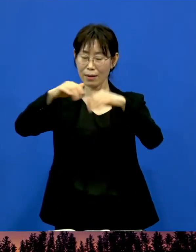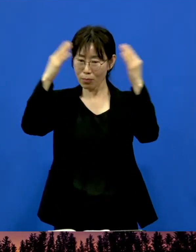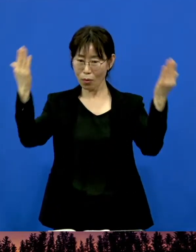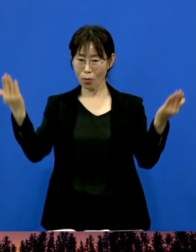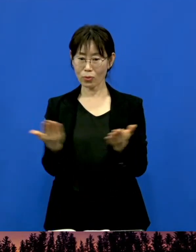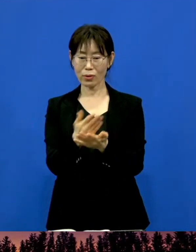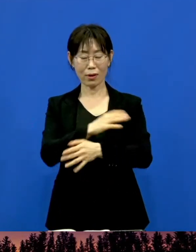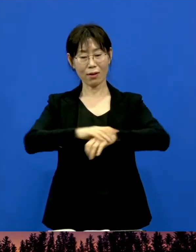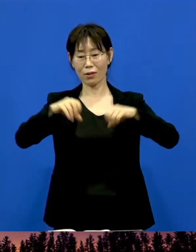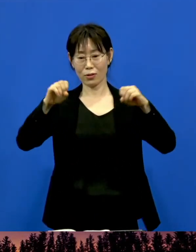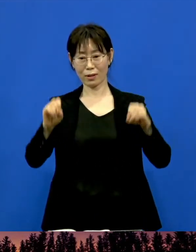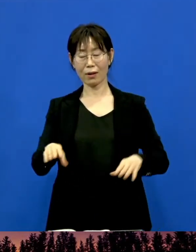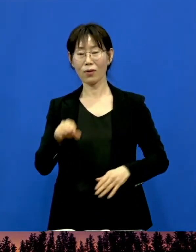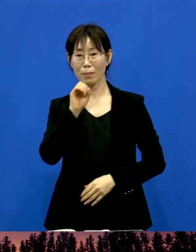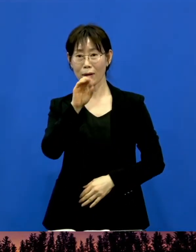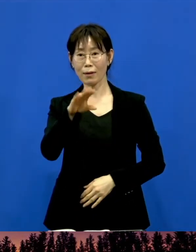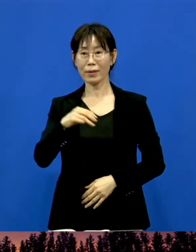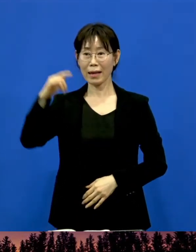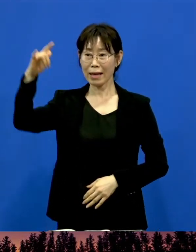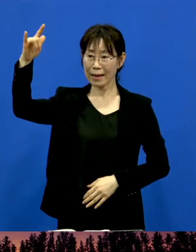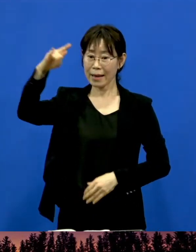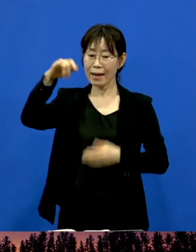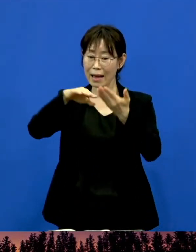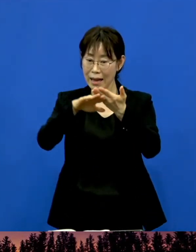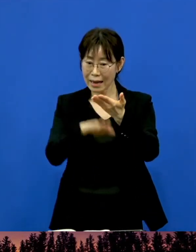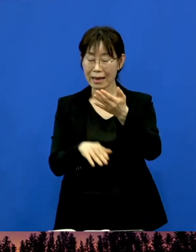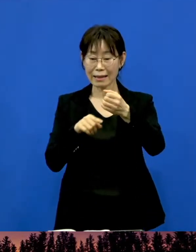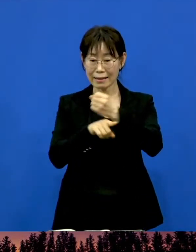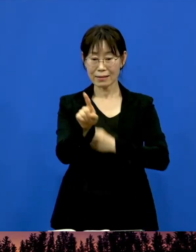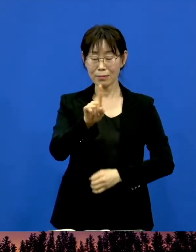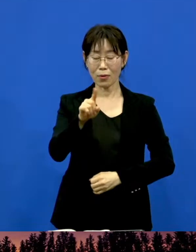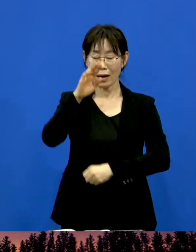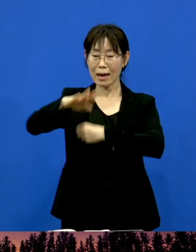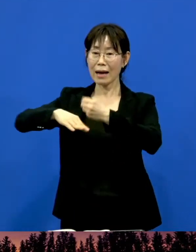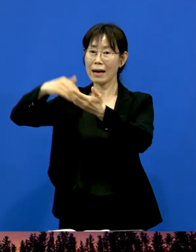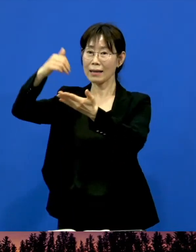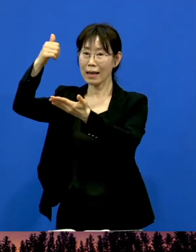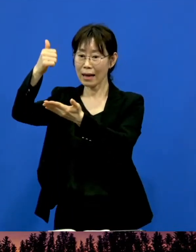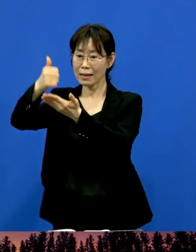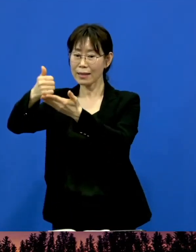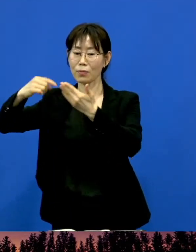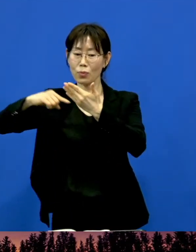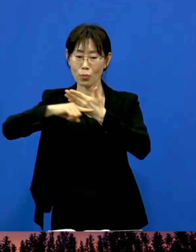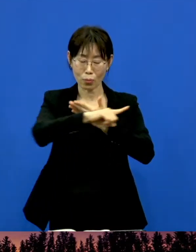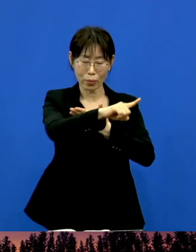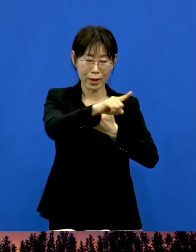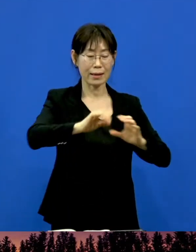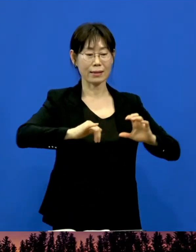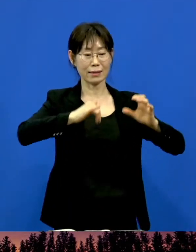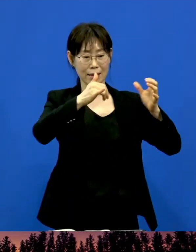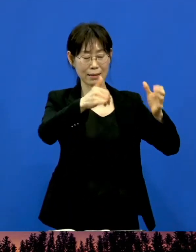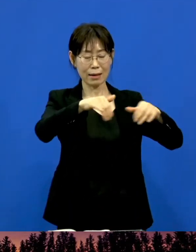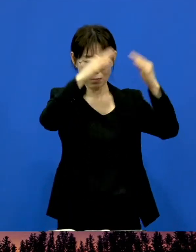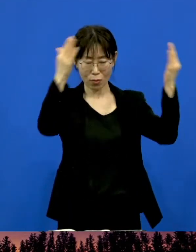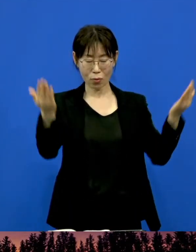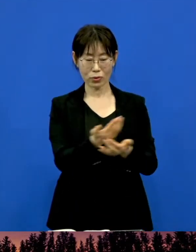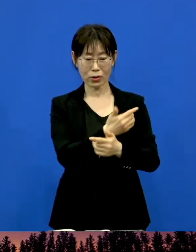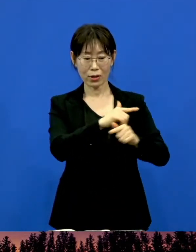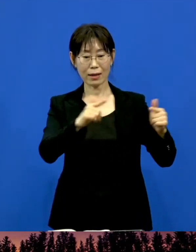여러분 정확하게 말하면 해 아래라는 말은 하나님이라는 존재가 제외된 상태, 그게 해 아래예요.